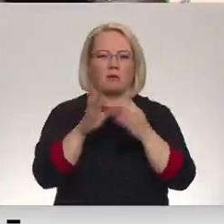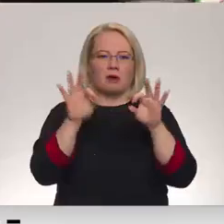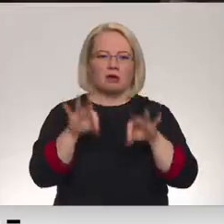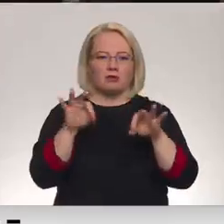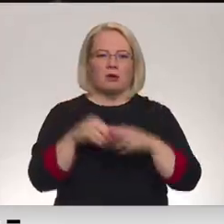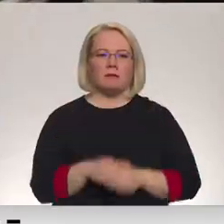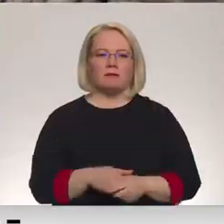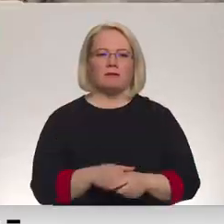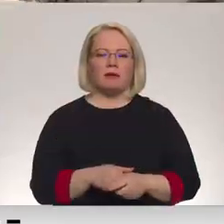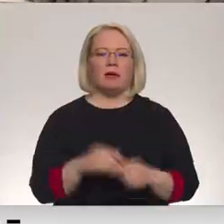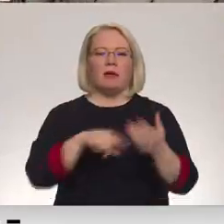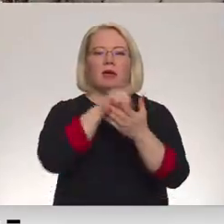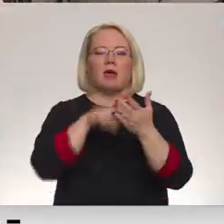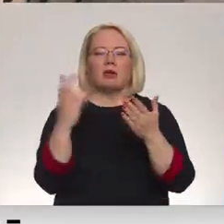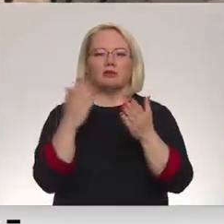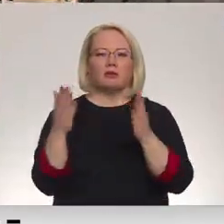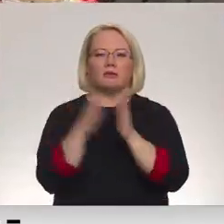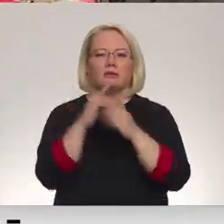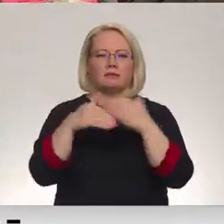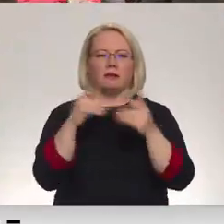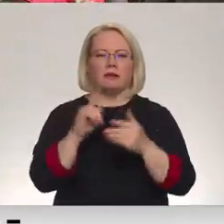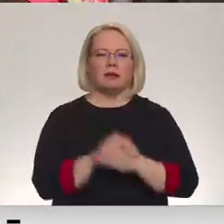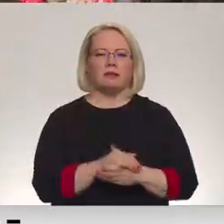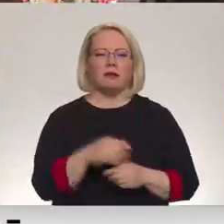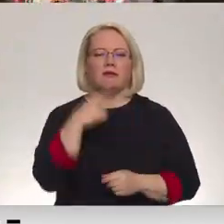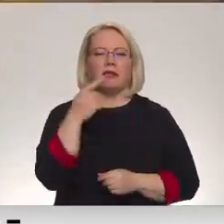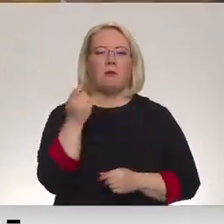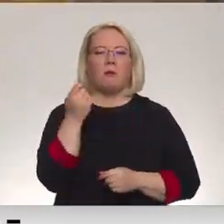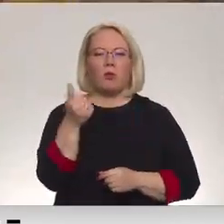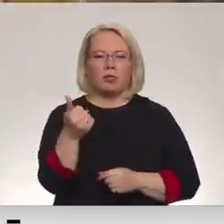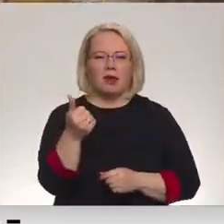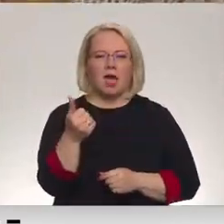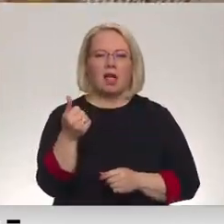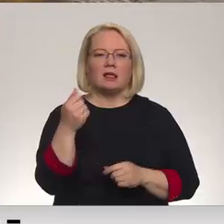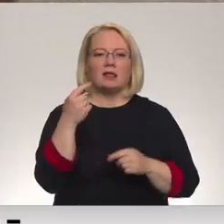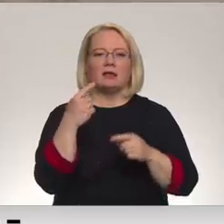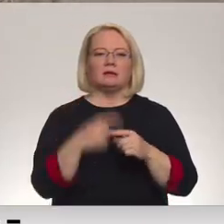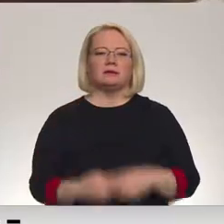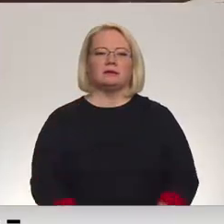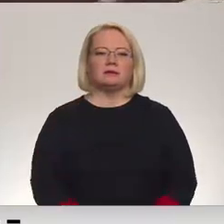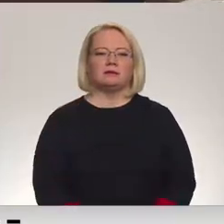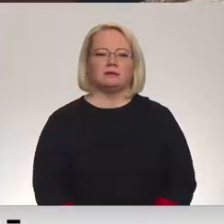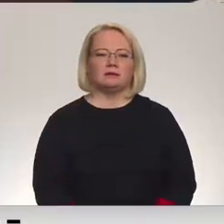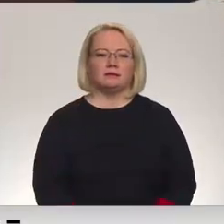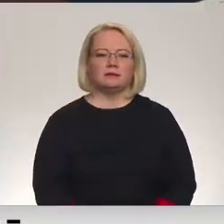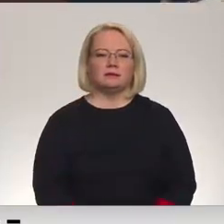tur salikāt iekšā? Kas mums tur ir? Putrājumi un zāle.